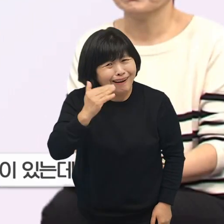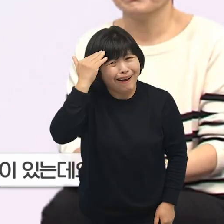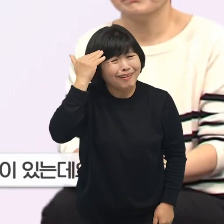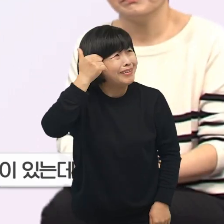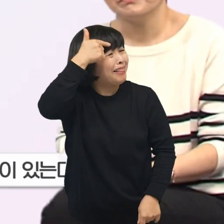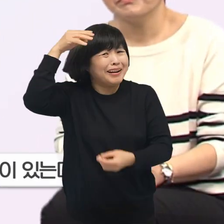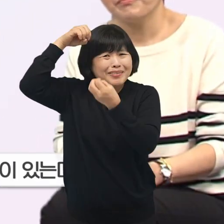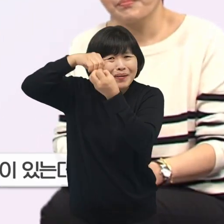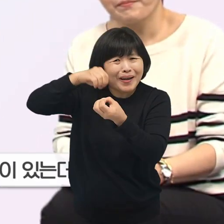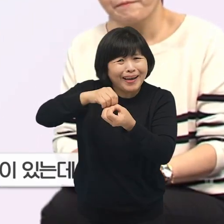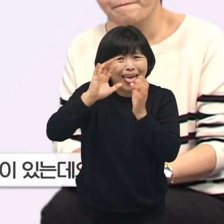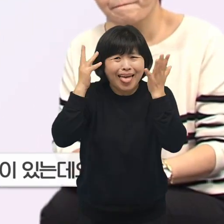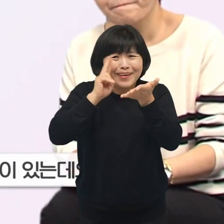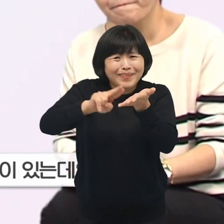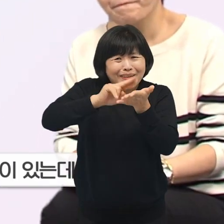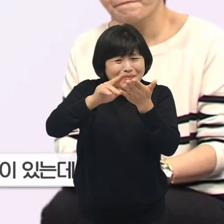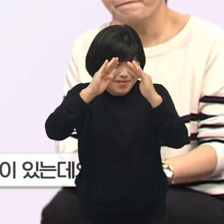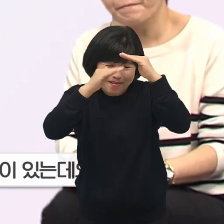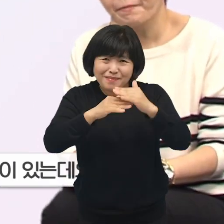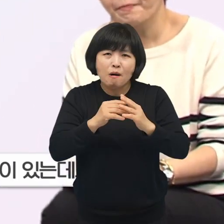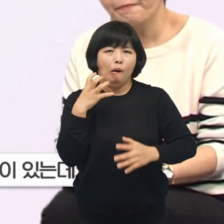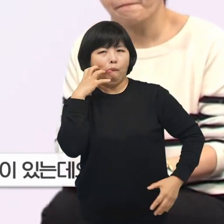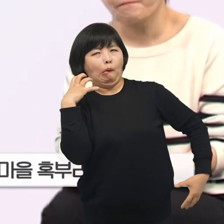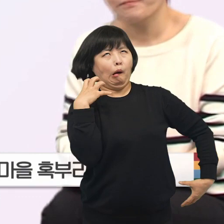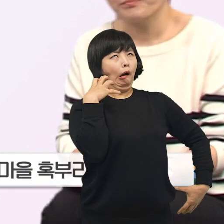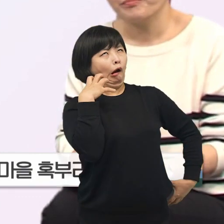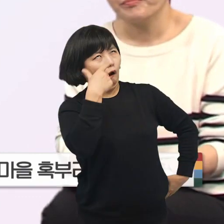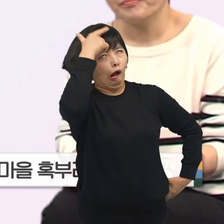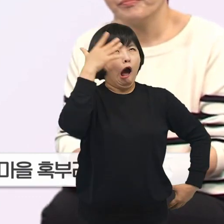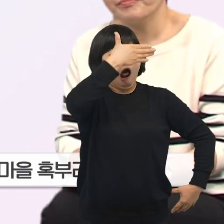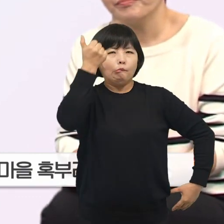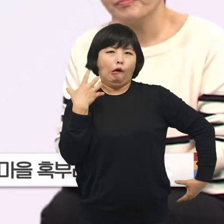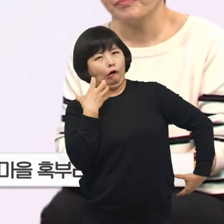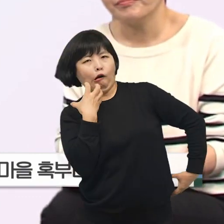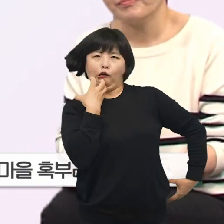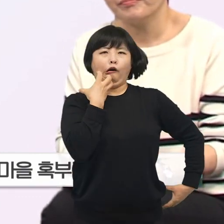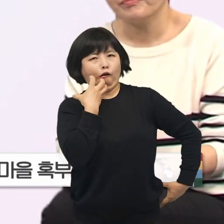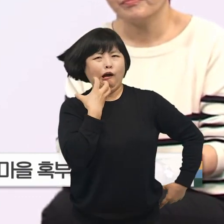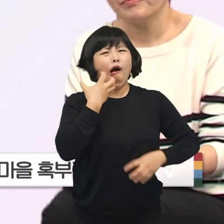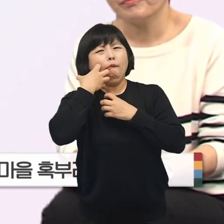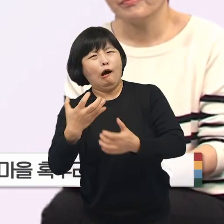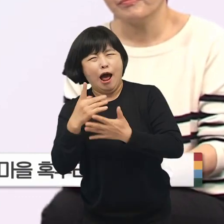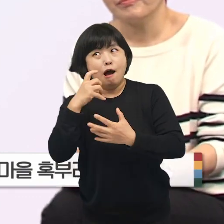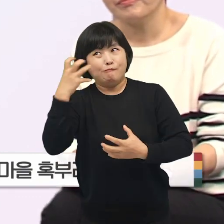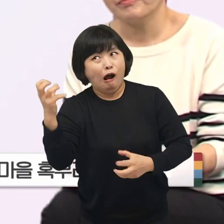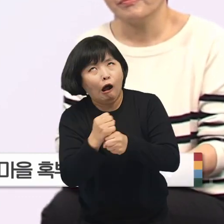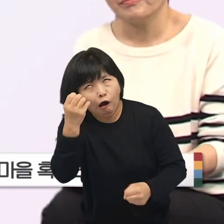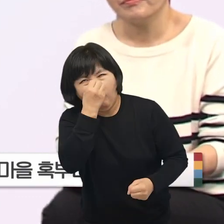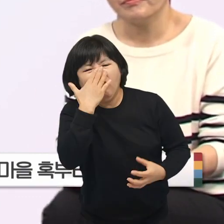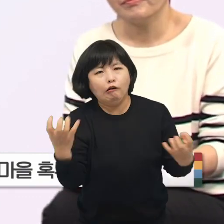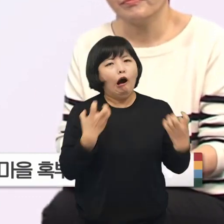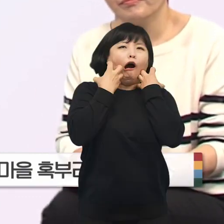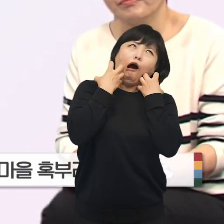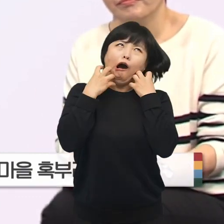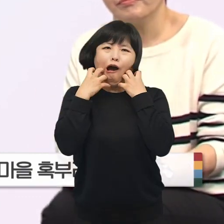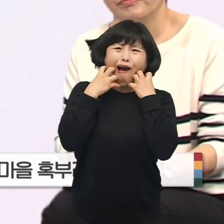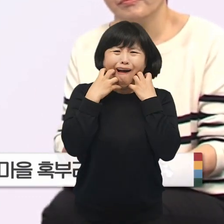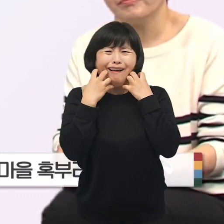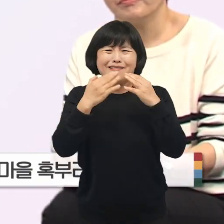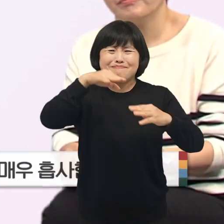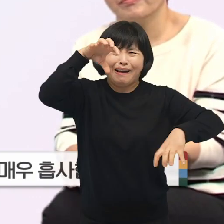우리나라 전래동화 중에 혹부리 영감이 있는데요. 혹대러 갔다가 혹 하나 더 붙이고 오는 건너마을